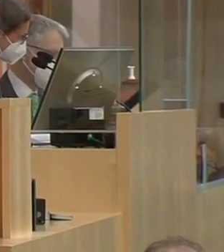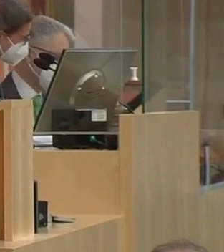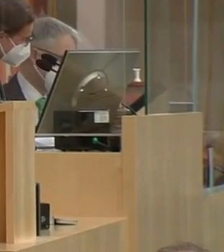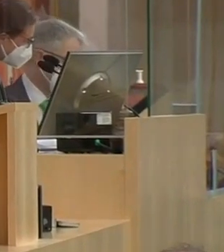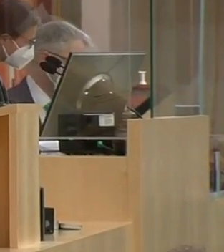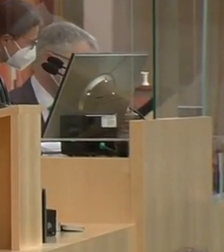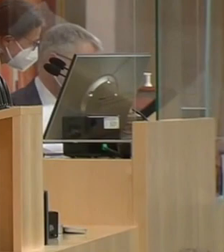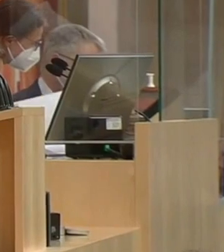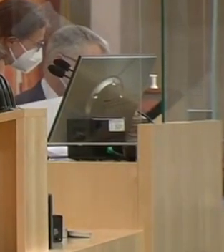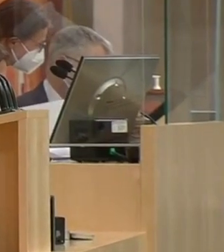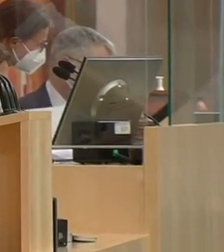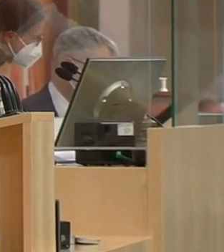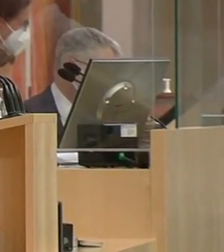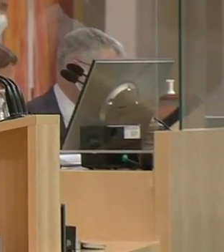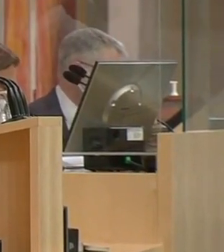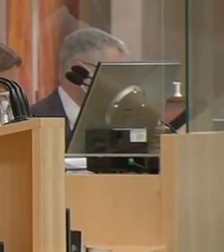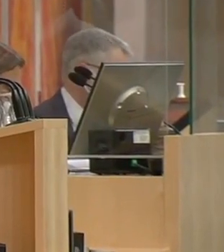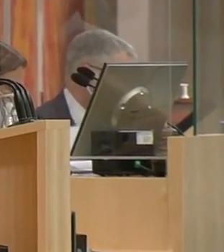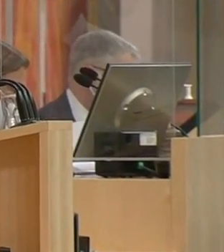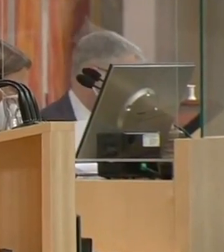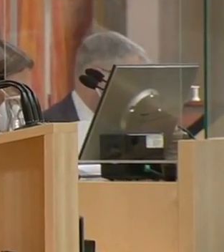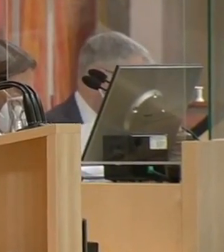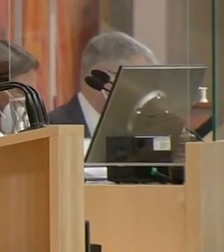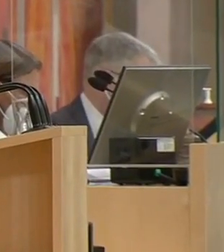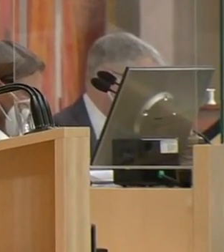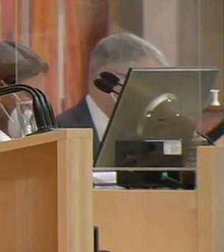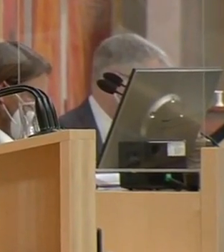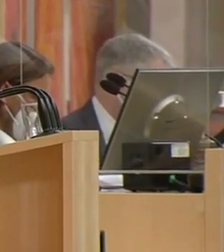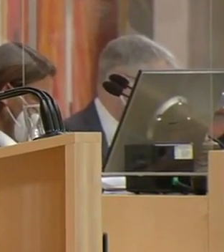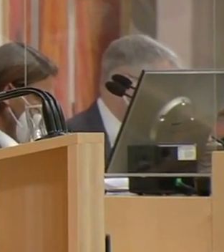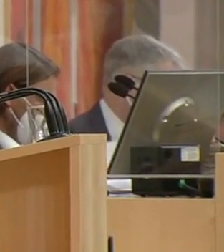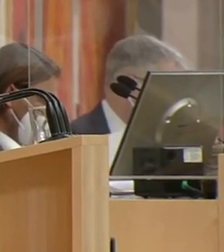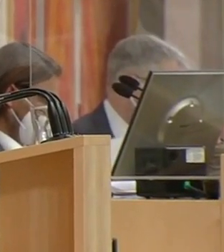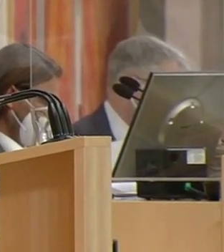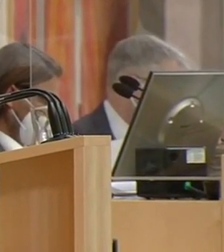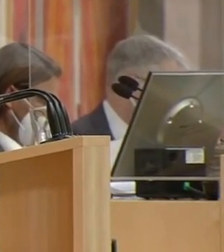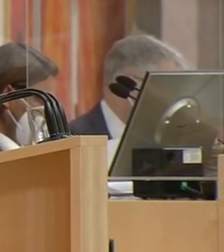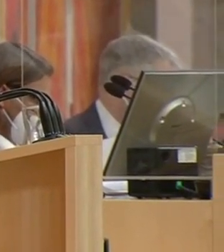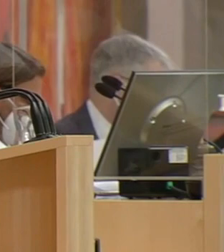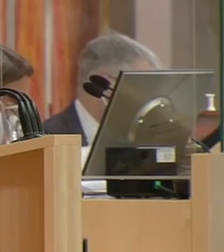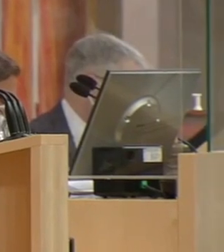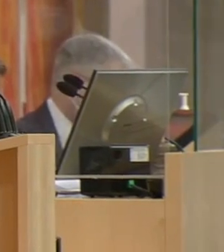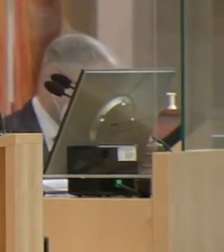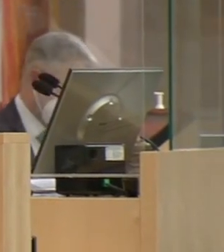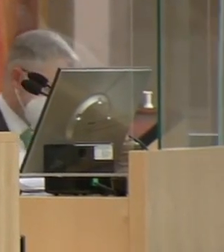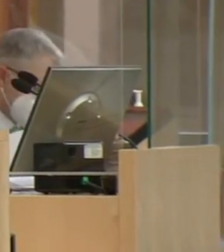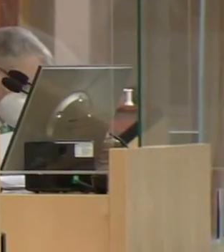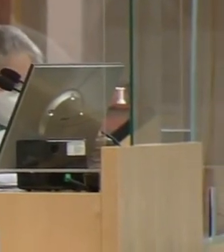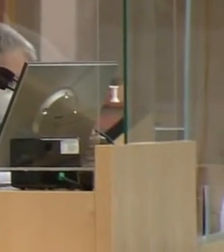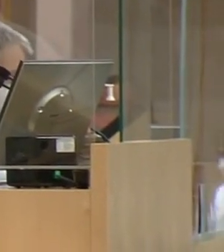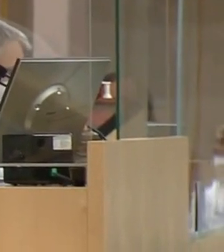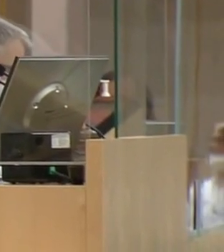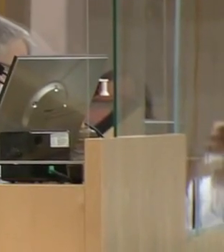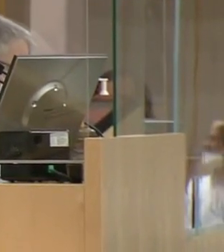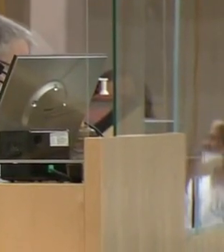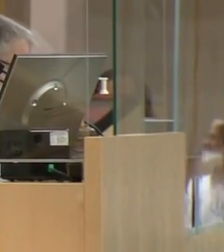auf die Entwicklung der Jugendlichen auswirkt. Wir wollten von Ihnen wissen, was eine erhöhte CO2-Konzentration unter der